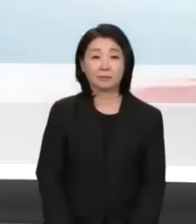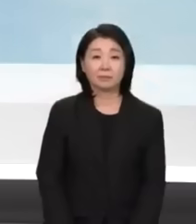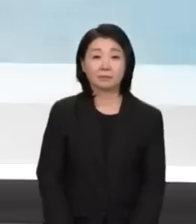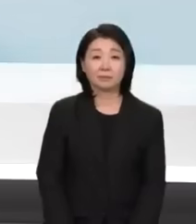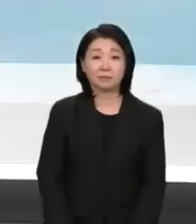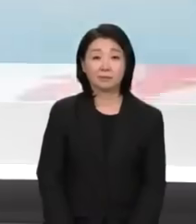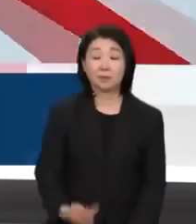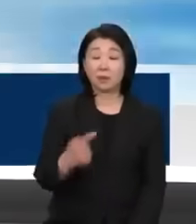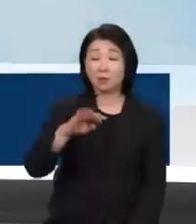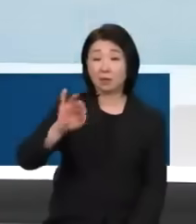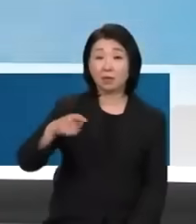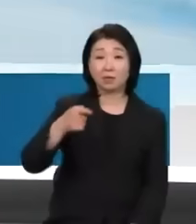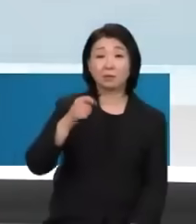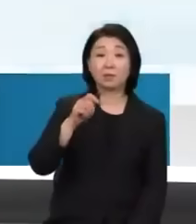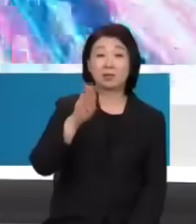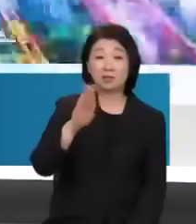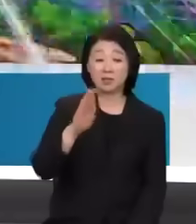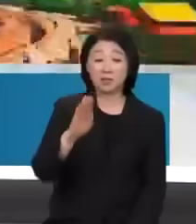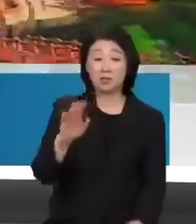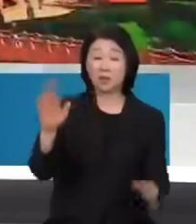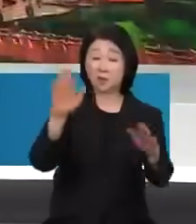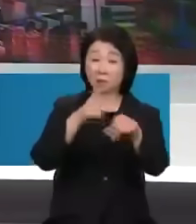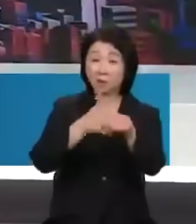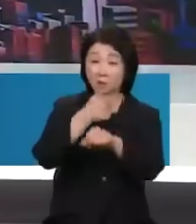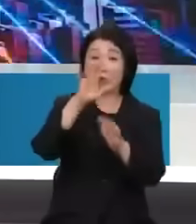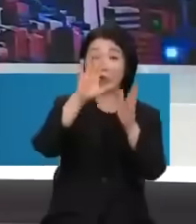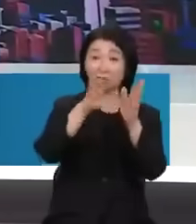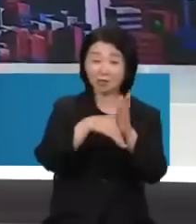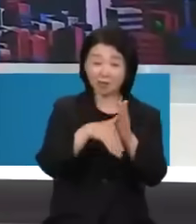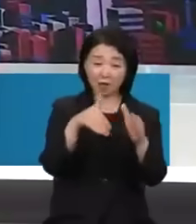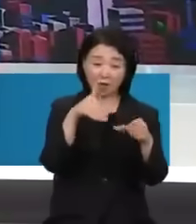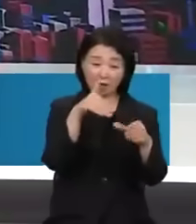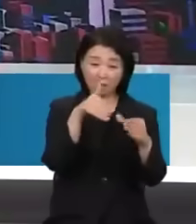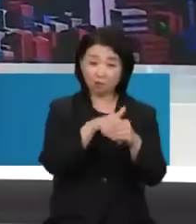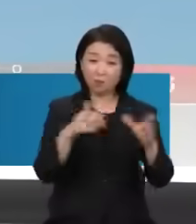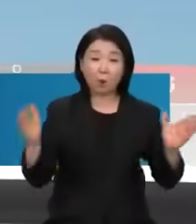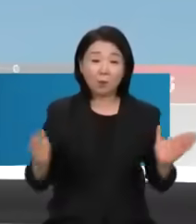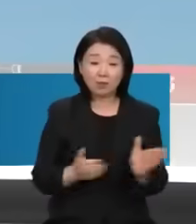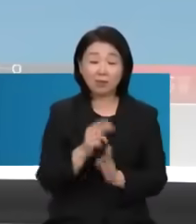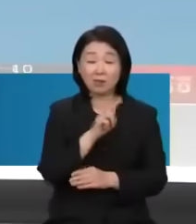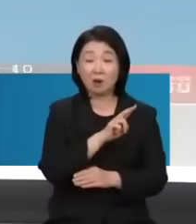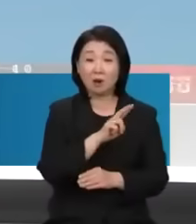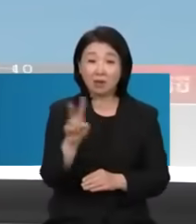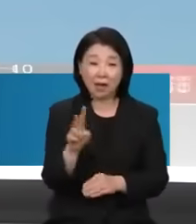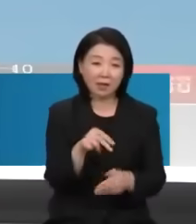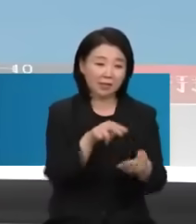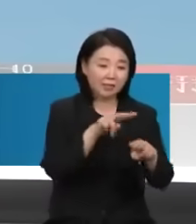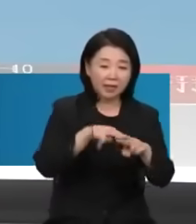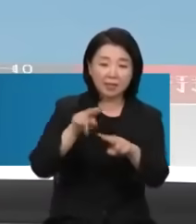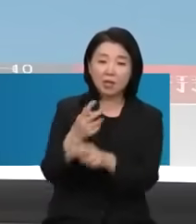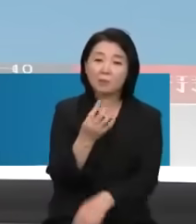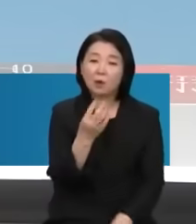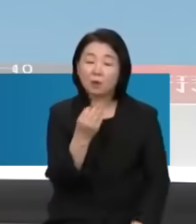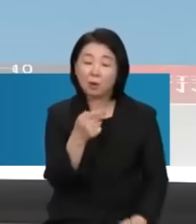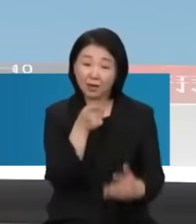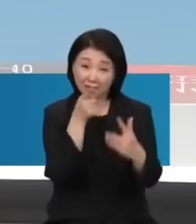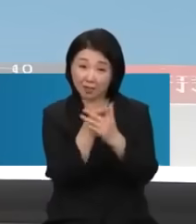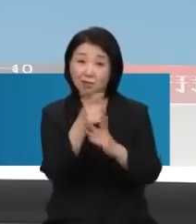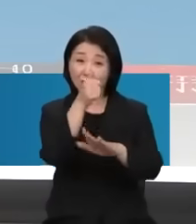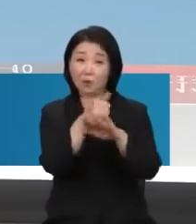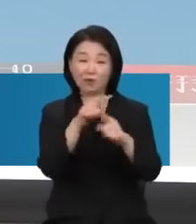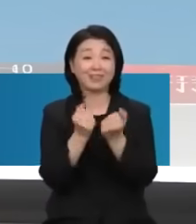어제 저희 JTBC 저녁 6시 투표가 마감되고 바로 여야가 몇 석이나 가져갈지 저희가 예측한